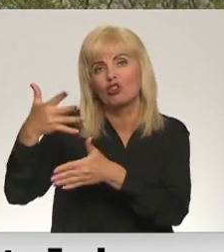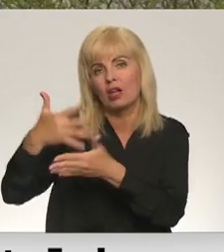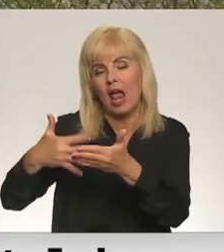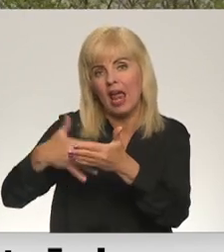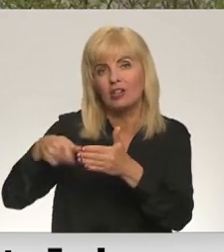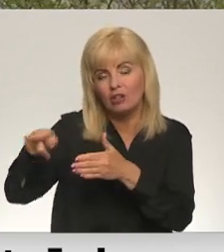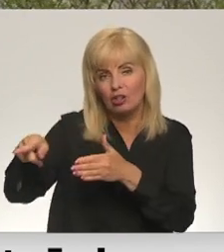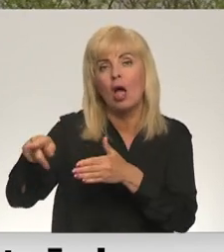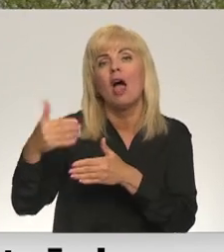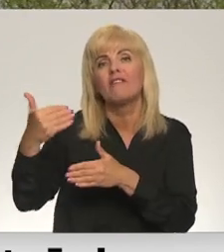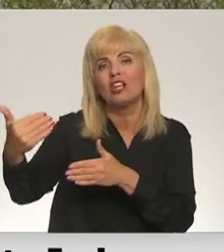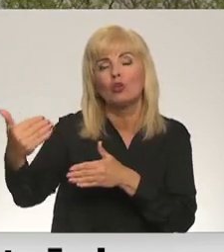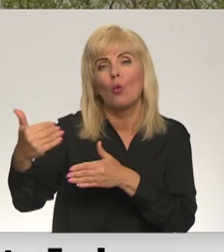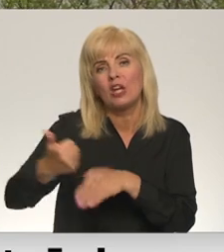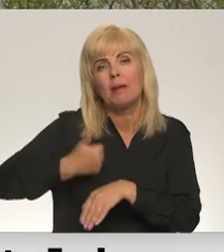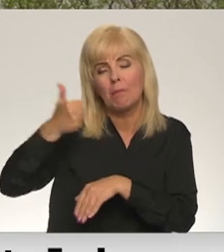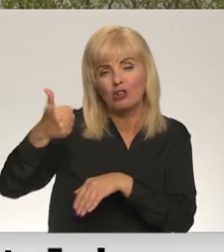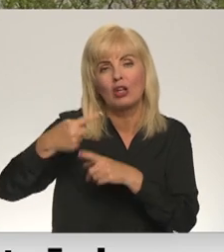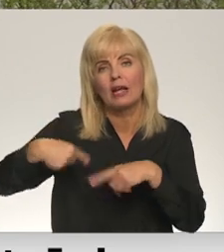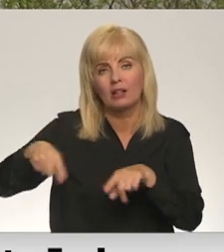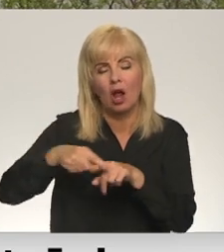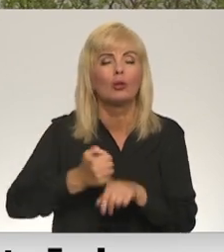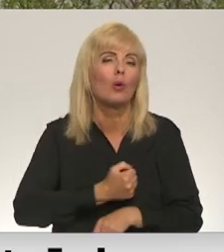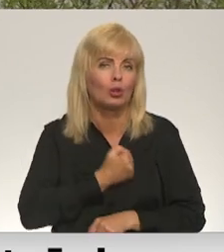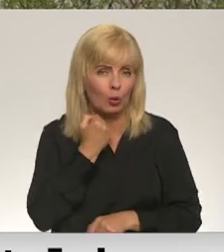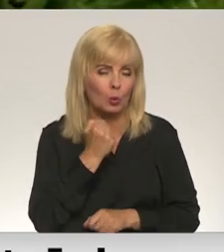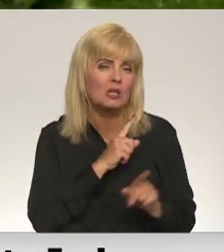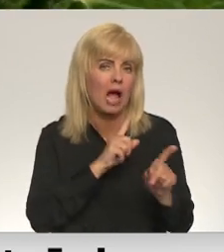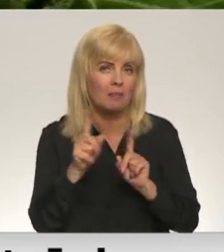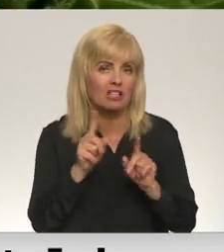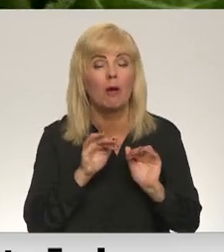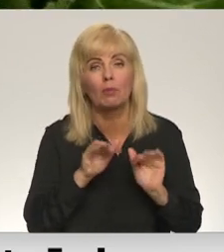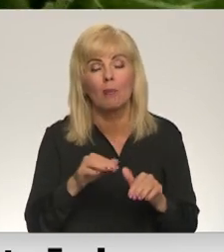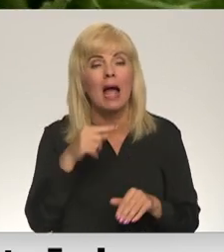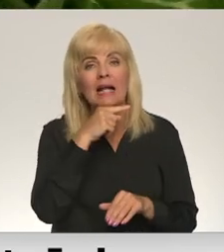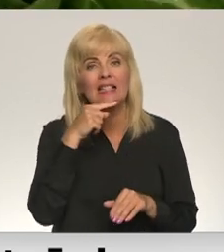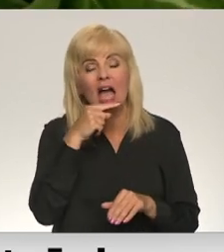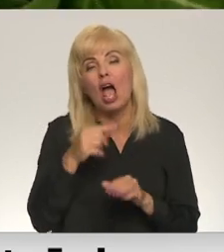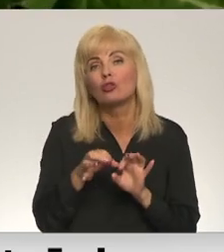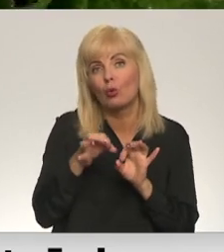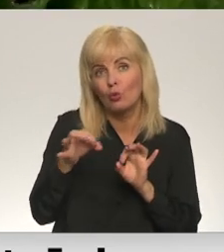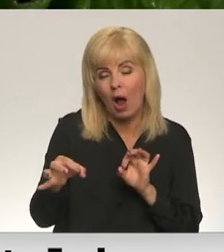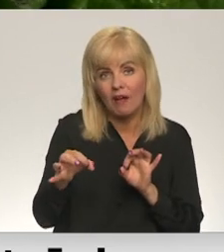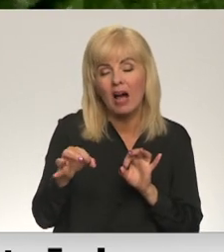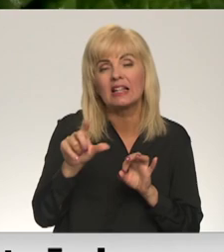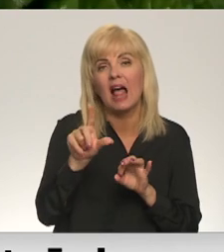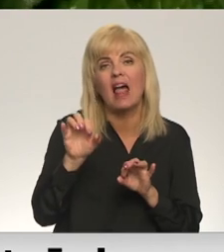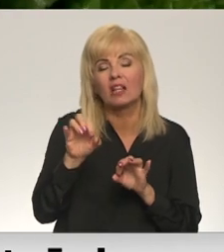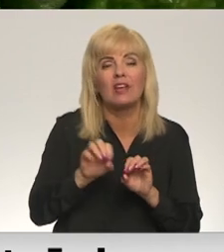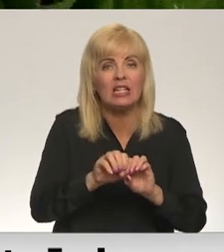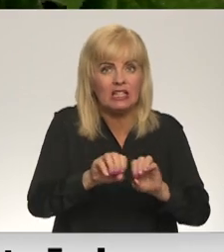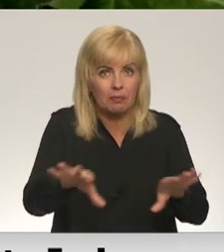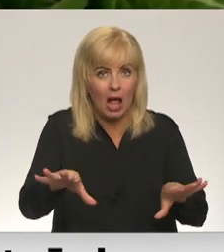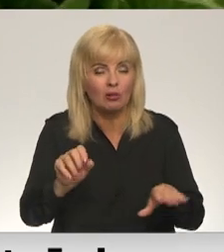viņa teritorijā, kas ir, protams, ļoti grūts administratīvais process. Cēsu novadā, kurā latvāņi spējuši izplesties jau vairāk